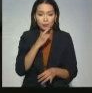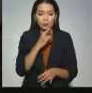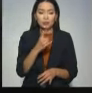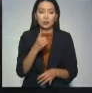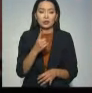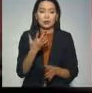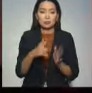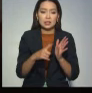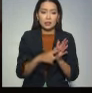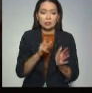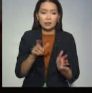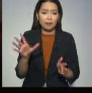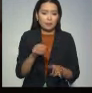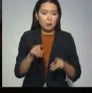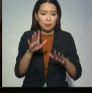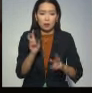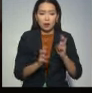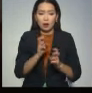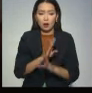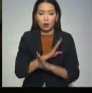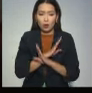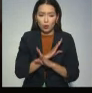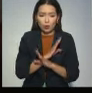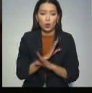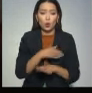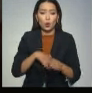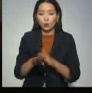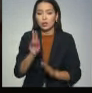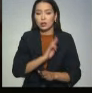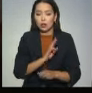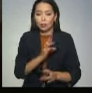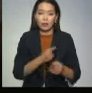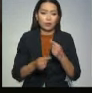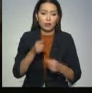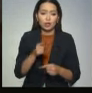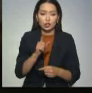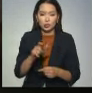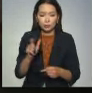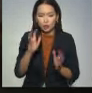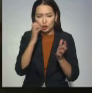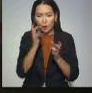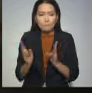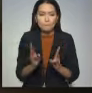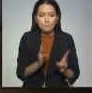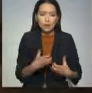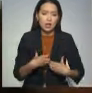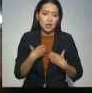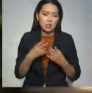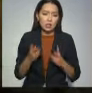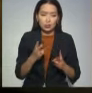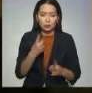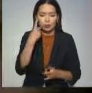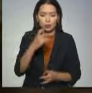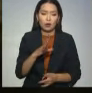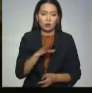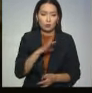157 граждан. Все они погибли на производствах, ушли на работу и не вернулись. А еще больше тысячи человек серьезно пострадали. Страшные цифры озвучил